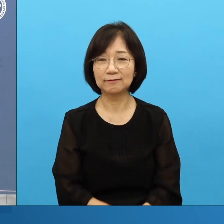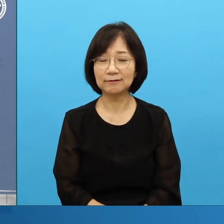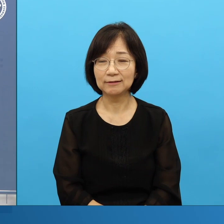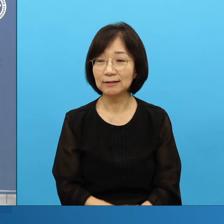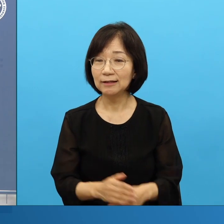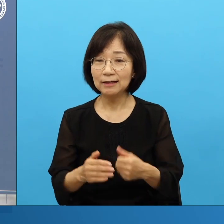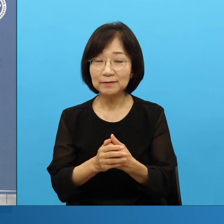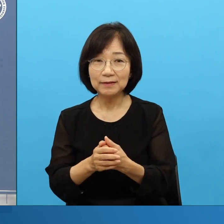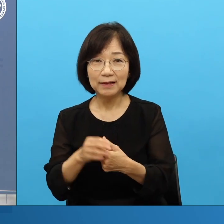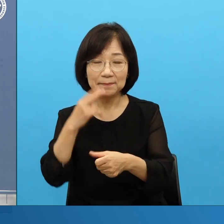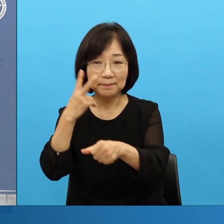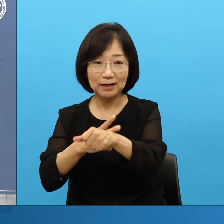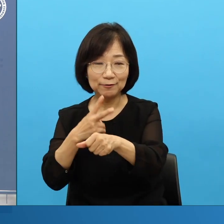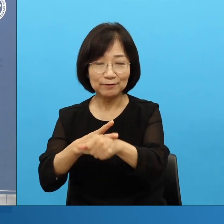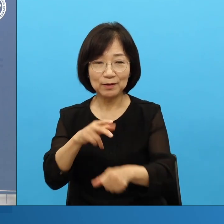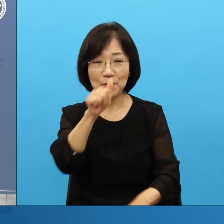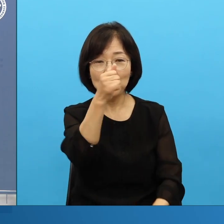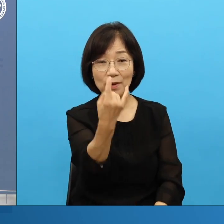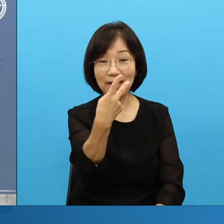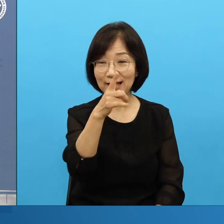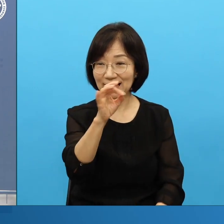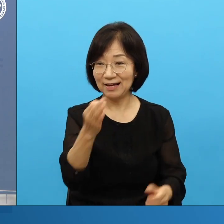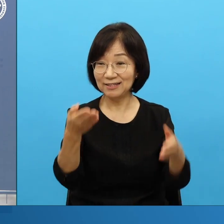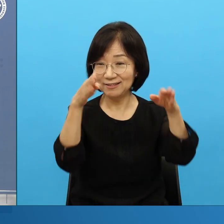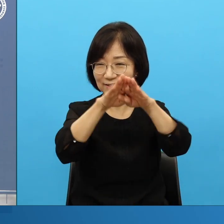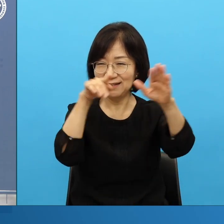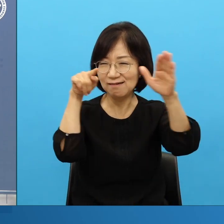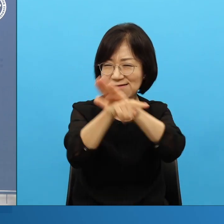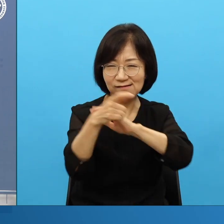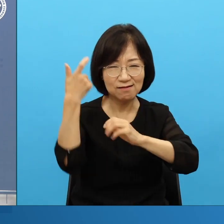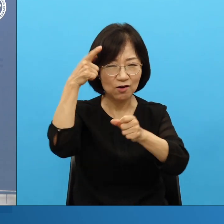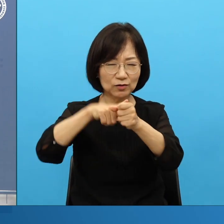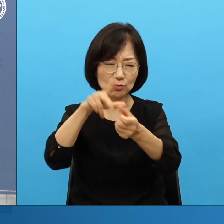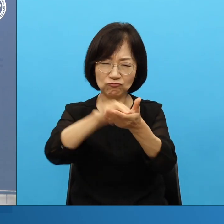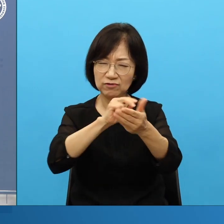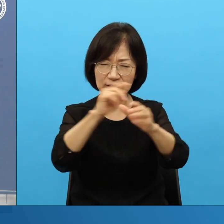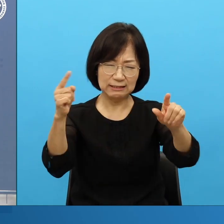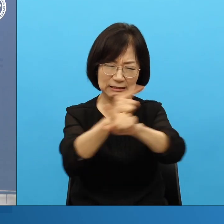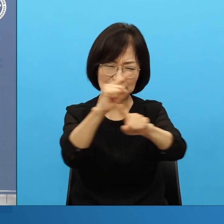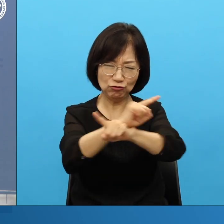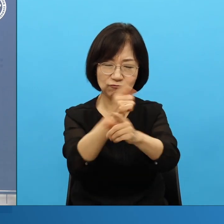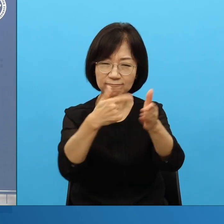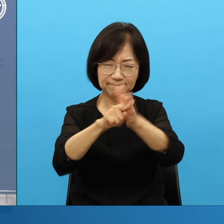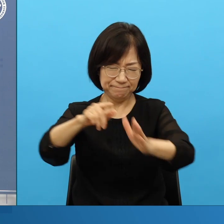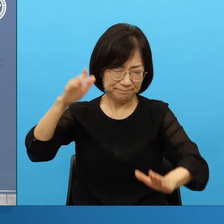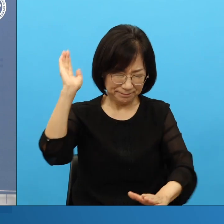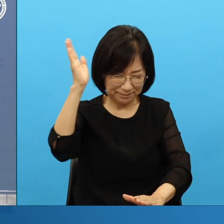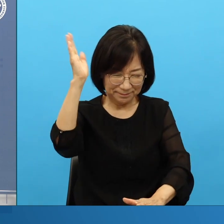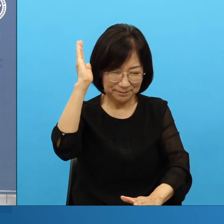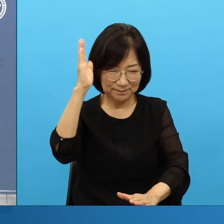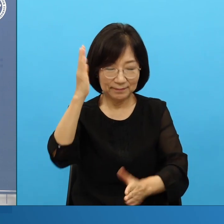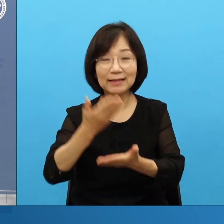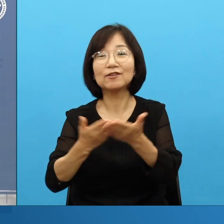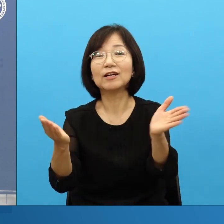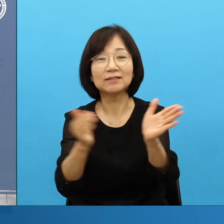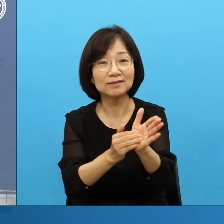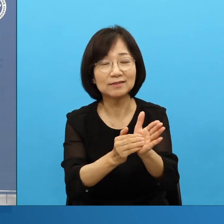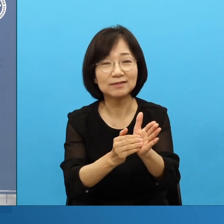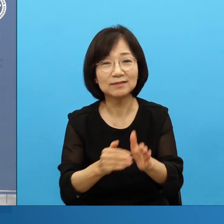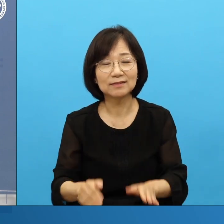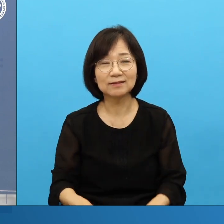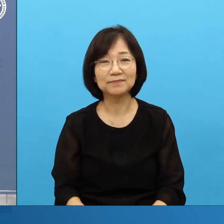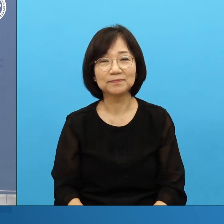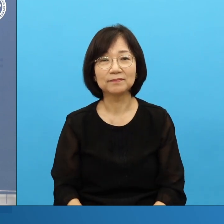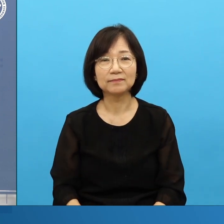치유하는 쪽으로 막 간 겁니다. And that's what we see Paul. He goes into the synagogues, into the fields to help people with 그냥 spiritual 말이 problems. 아닙니다. He didn't just go. 전